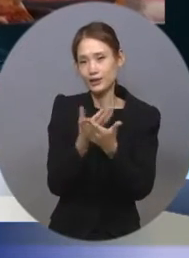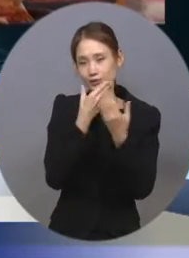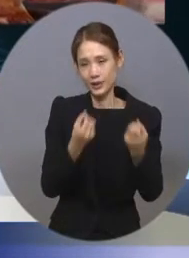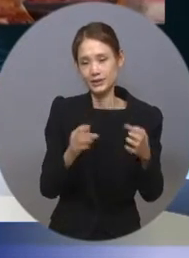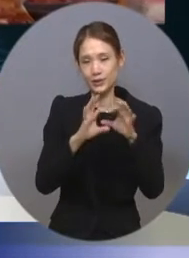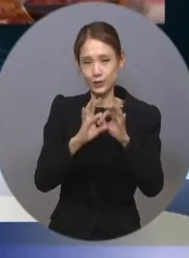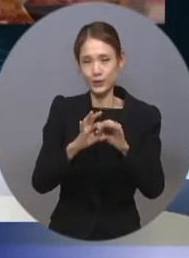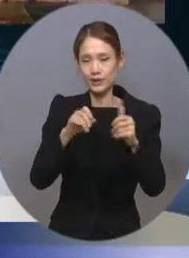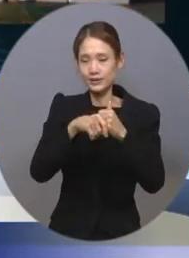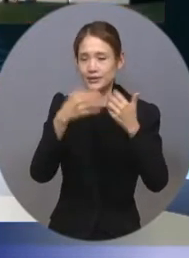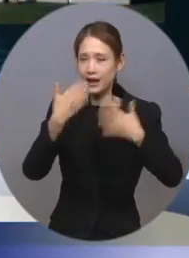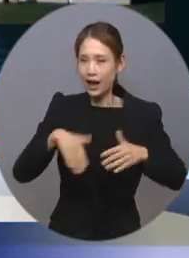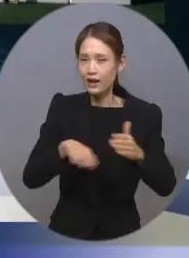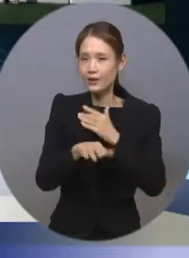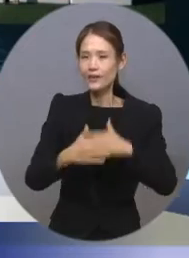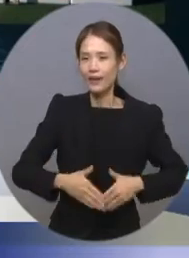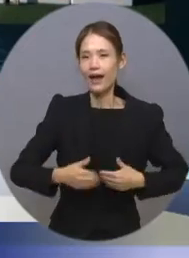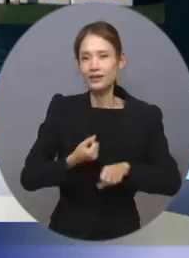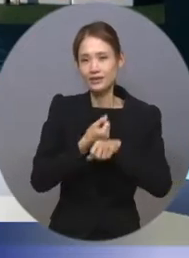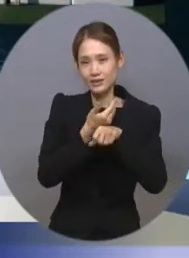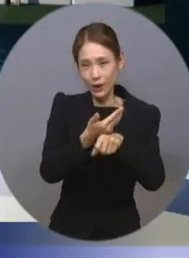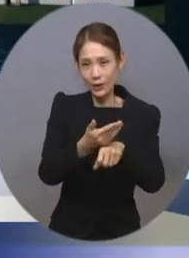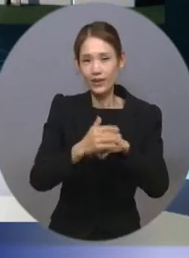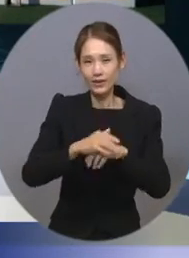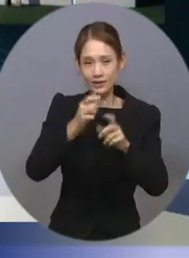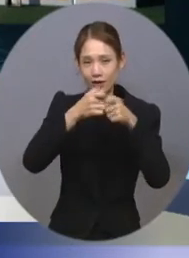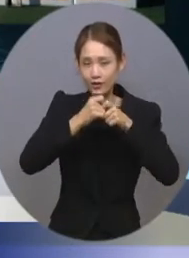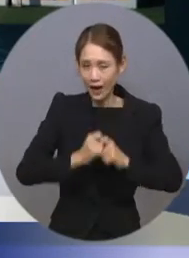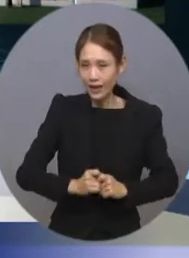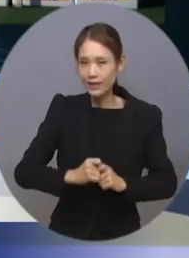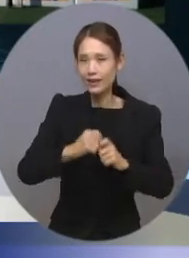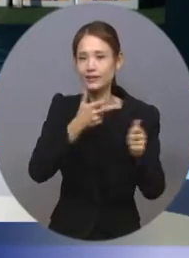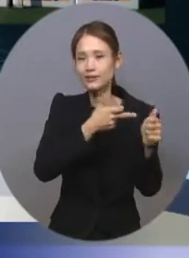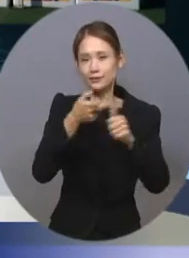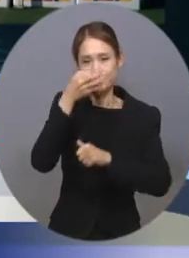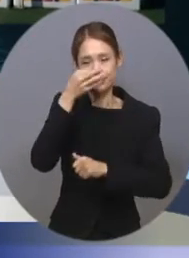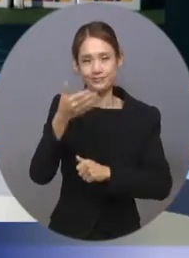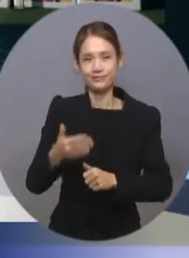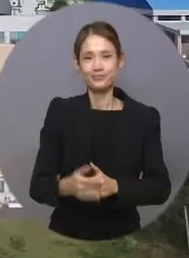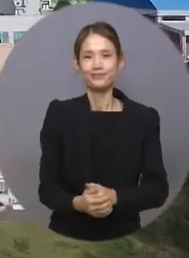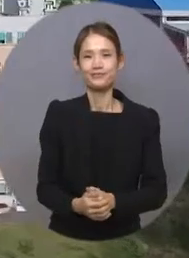취약계층의 따뜻한 손길을 전했습니다. 자세한 내용 서승리 기자가 전합니다.